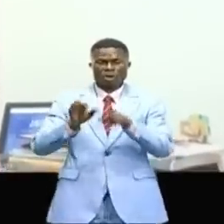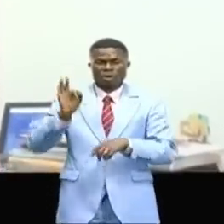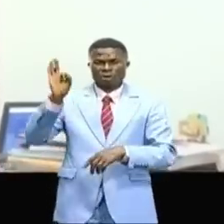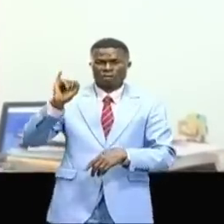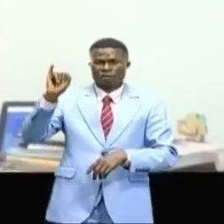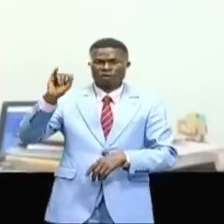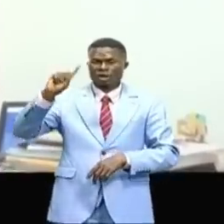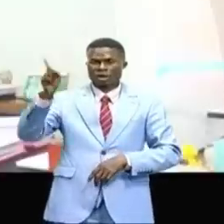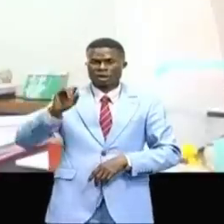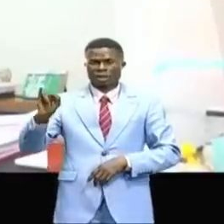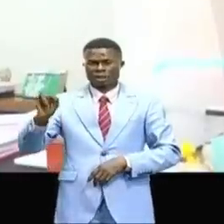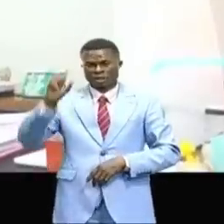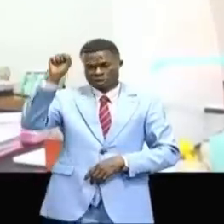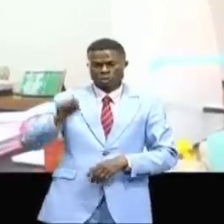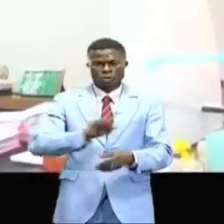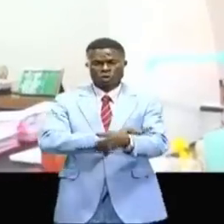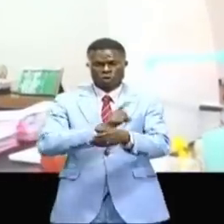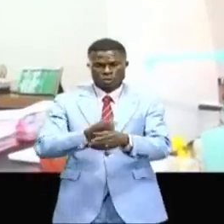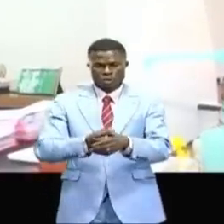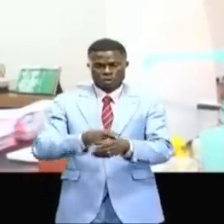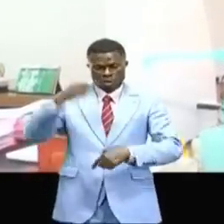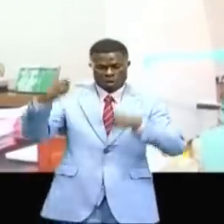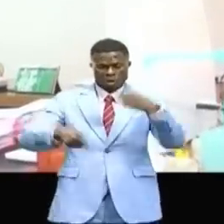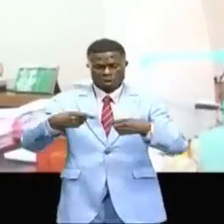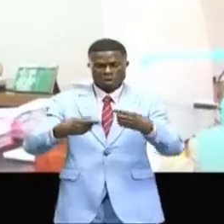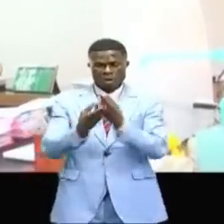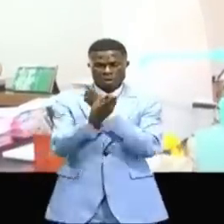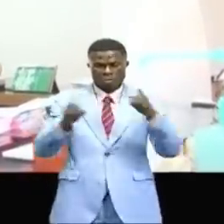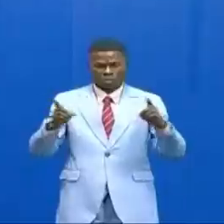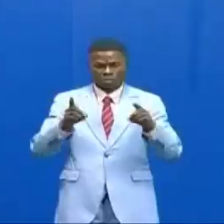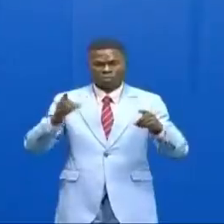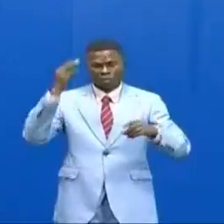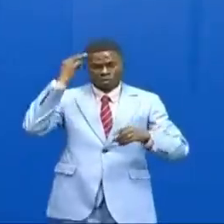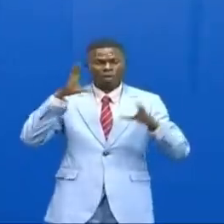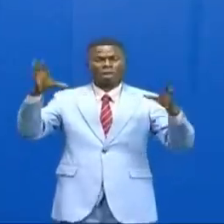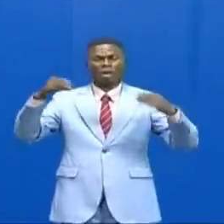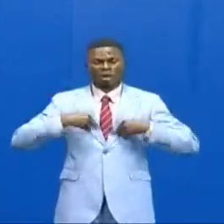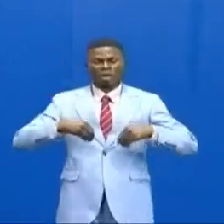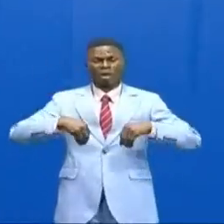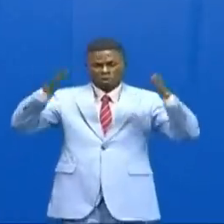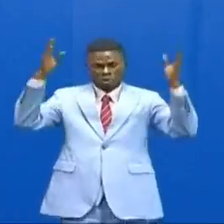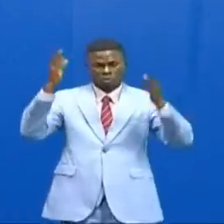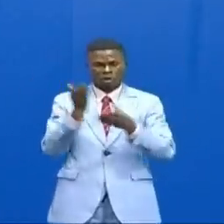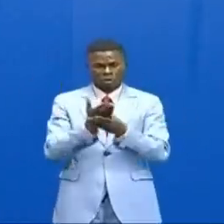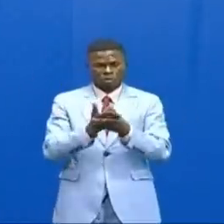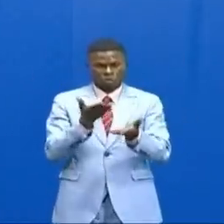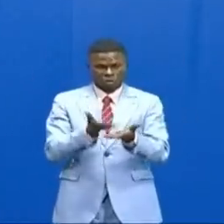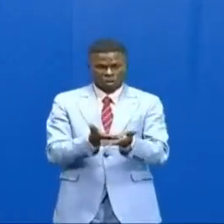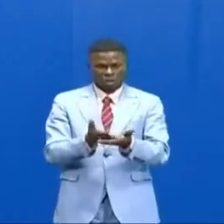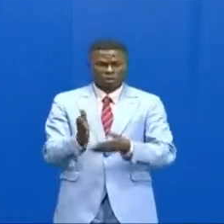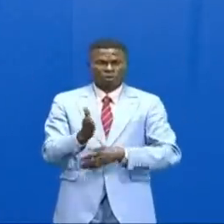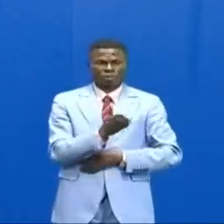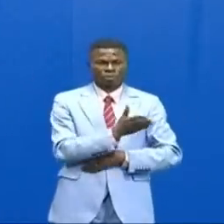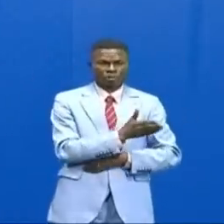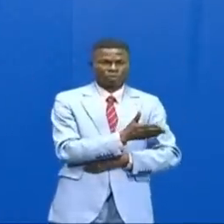Kivu. Après débat et délibération, le Conseil a adopté ces dossiers.